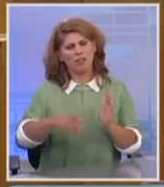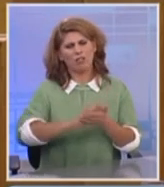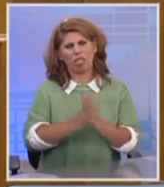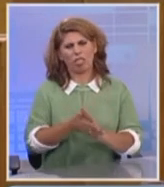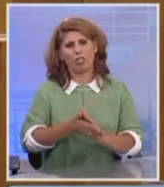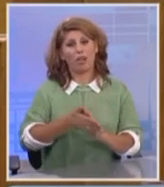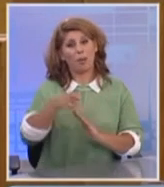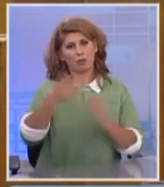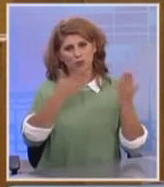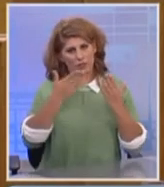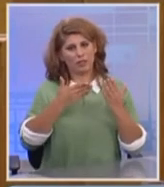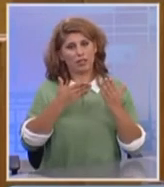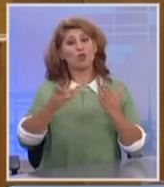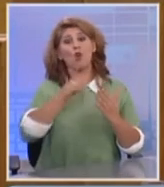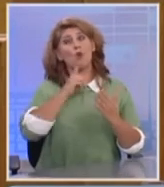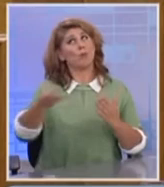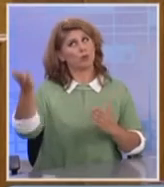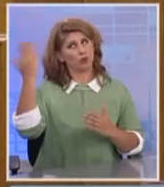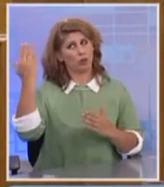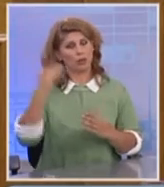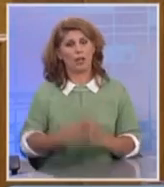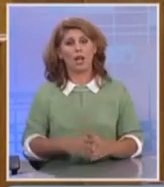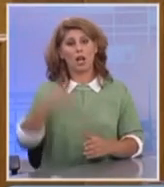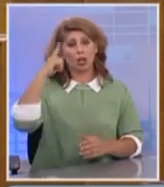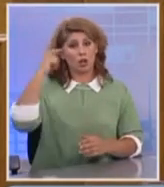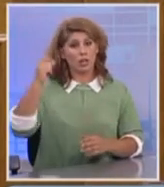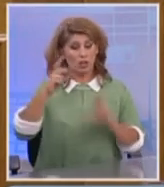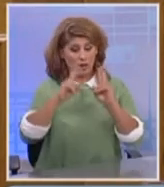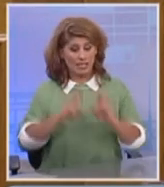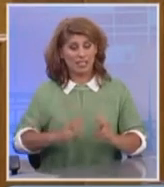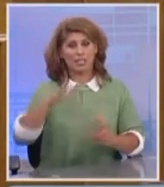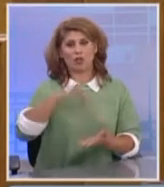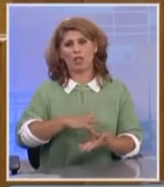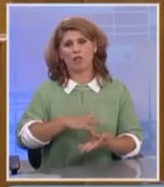τους μαθητές, όπως και τότε. Ένα λύκειο εξεταστικό κέντρο.